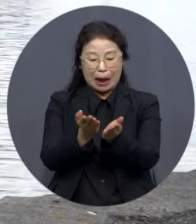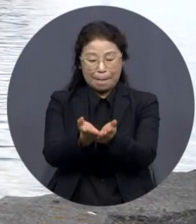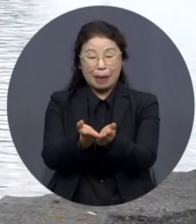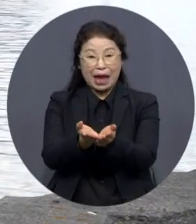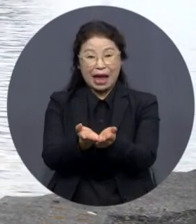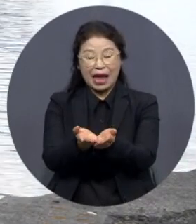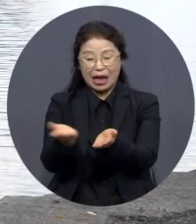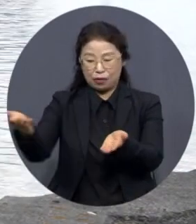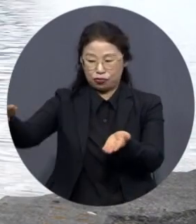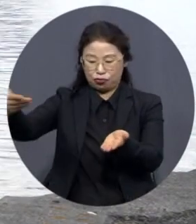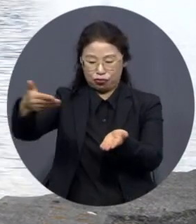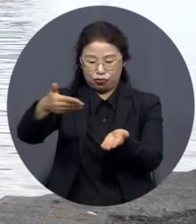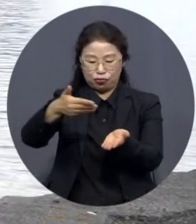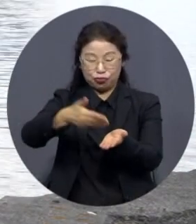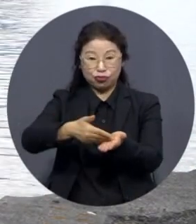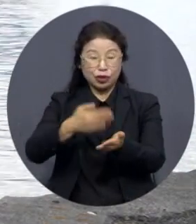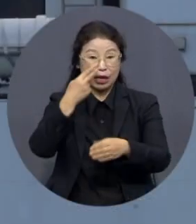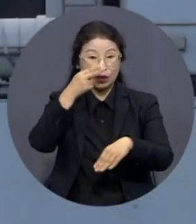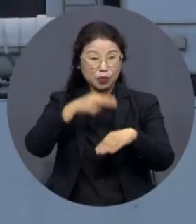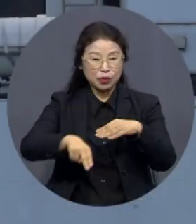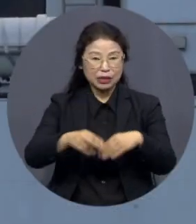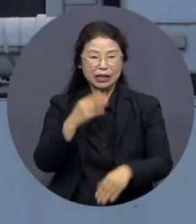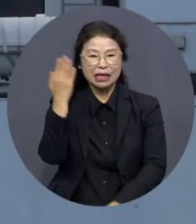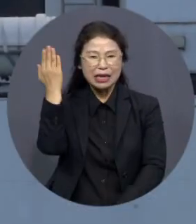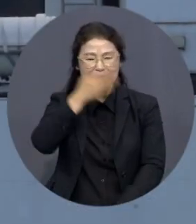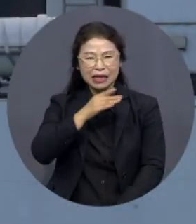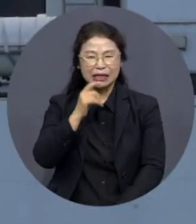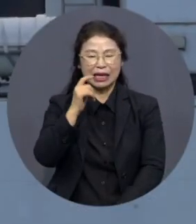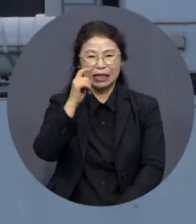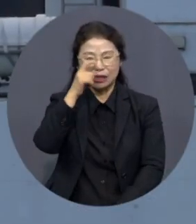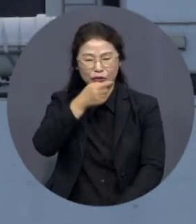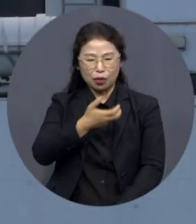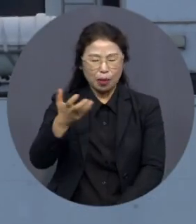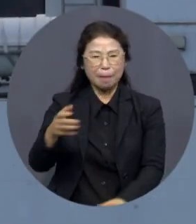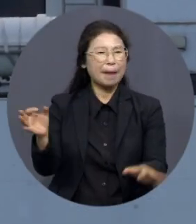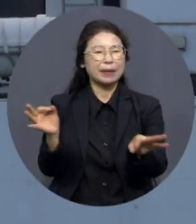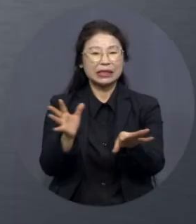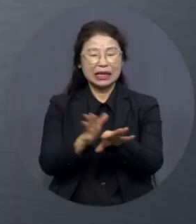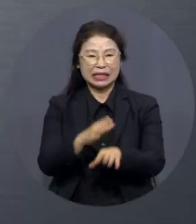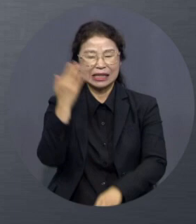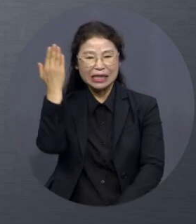쓰는 석유를 녹색 연료로 바꾸는 계획을 추진하기로 한 것입니다.